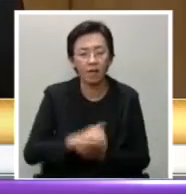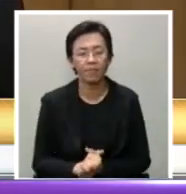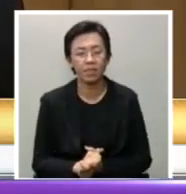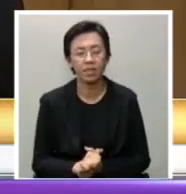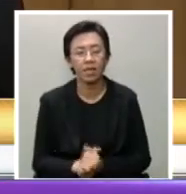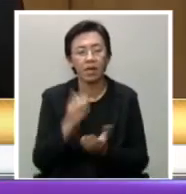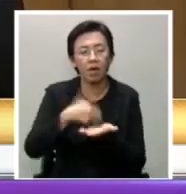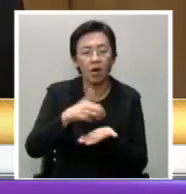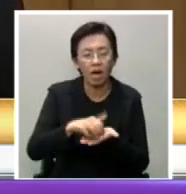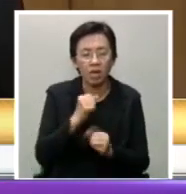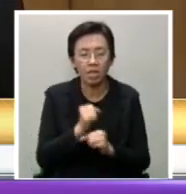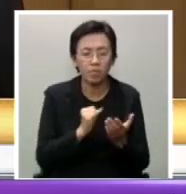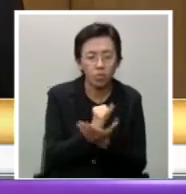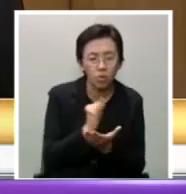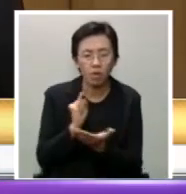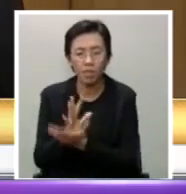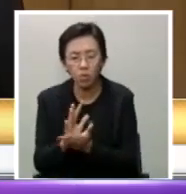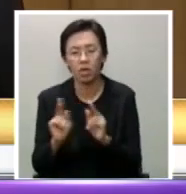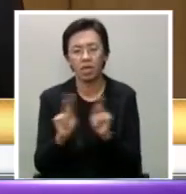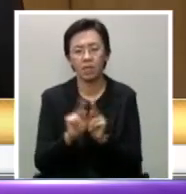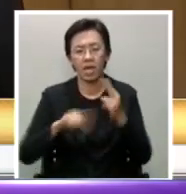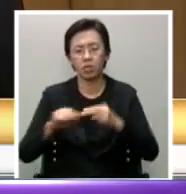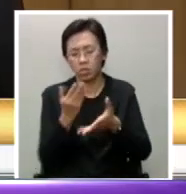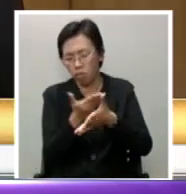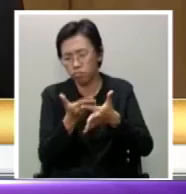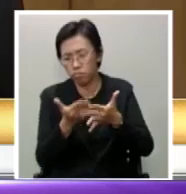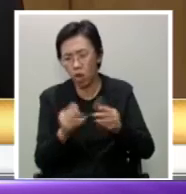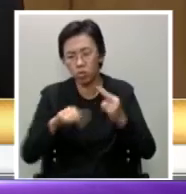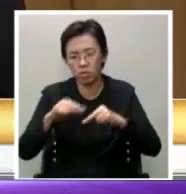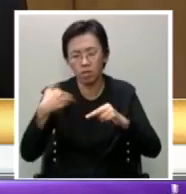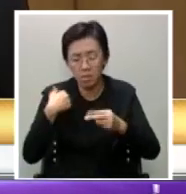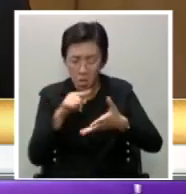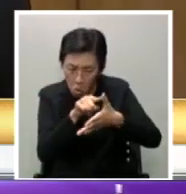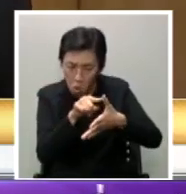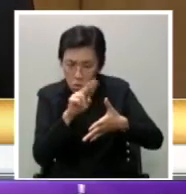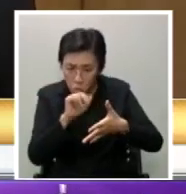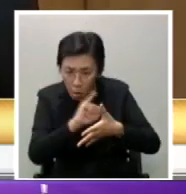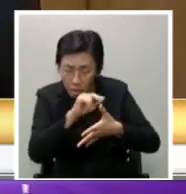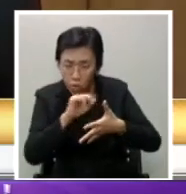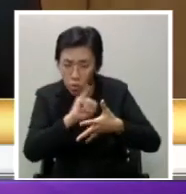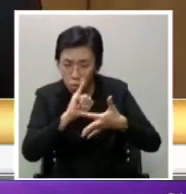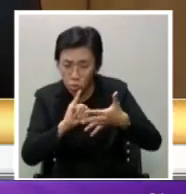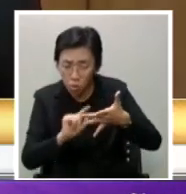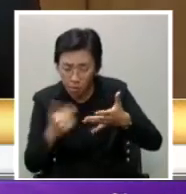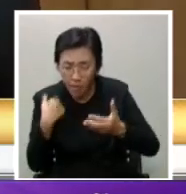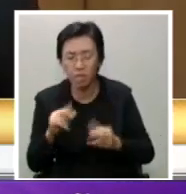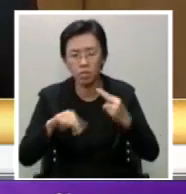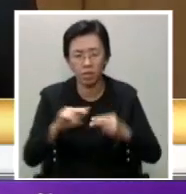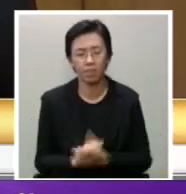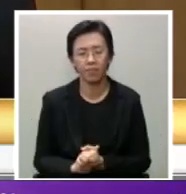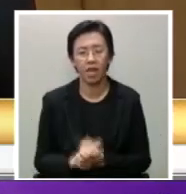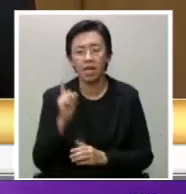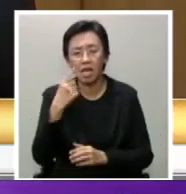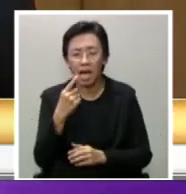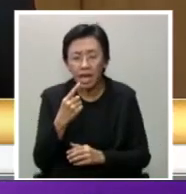การที่จะทำถูกต้องไม่ถูกต้องมีคณะกรรมการตรวจสอบทุกขั้นตอนนะครับกรณีถ้าหากว่าจะมาดามอะไรก็แล้วแต่ไปยุ่งเกี่ยวก็ต้